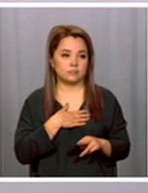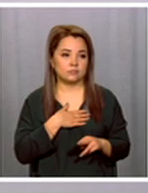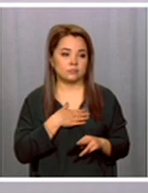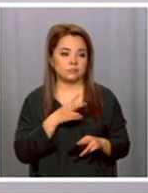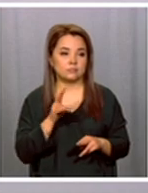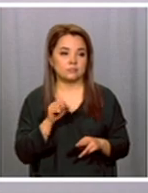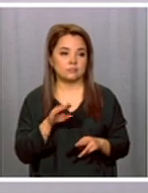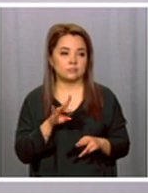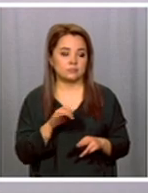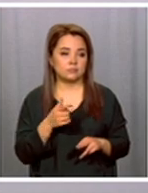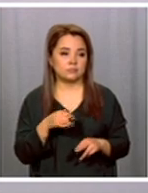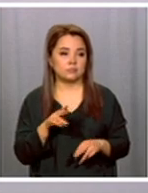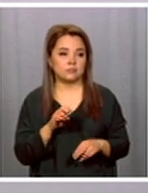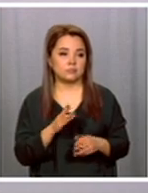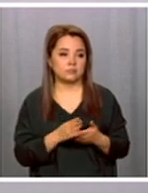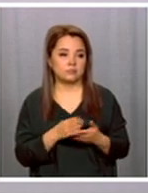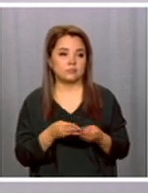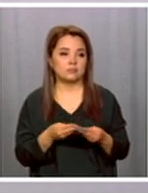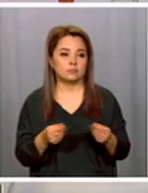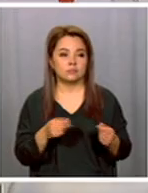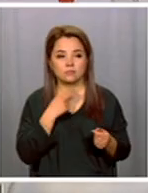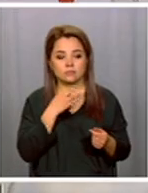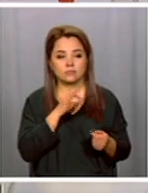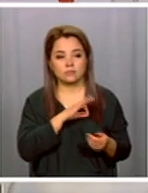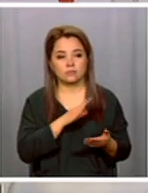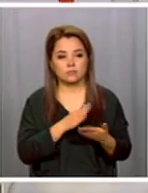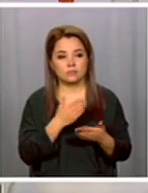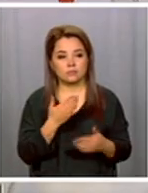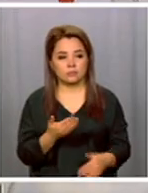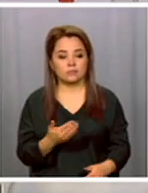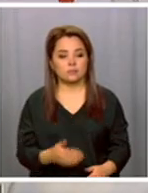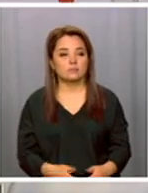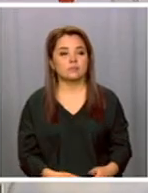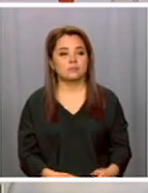натрий гидроксидінің ертіндісін пайдаланамыз.